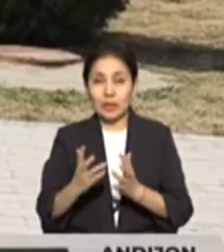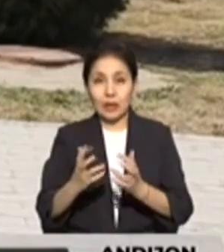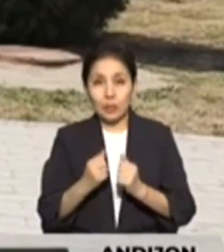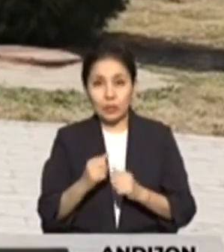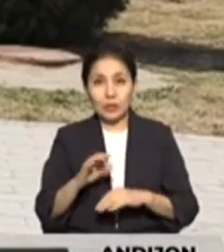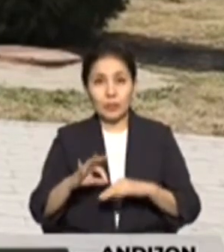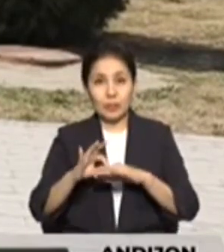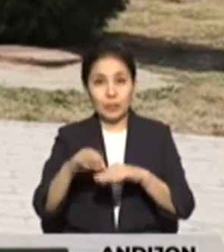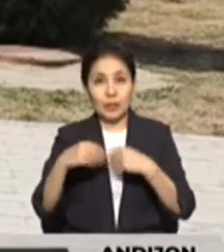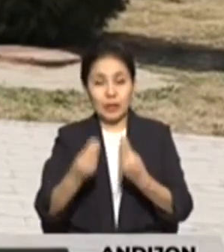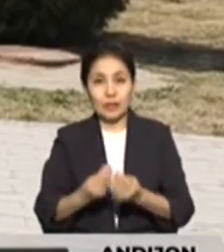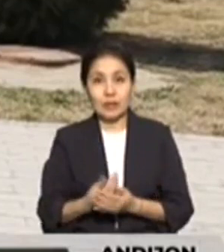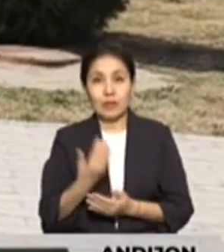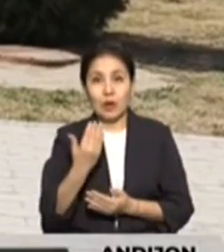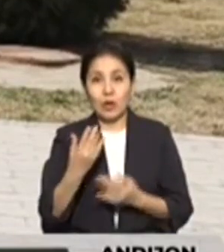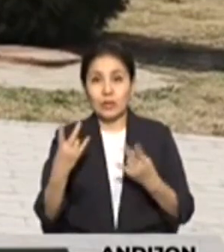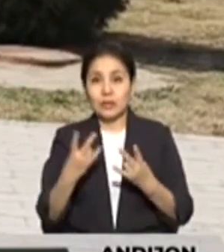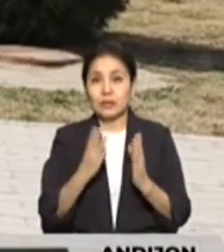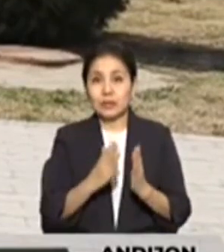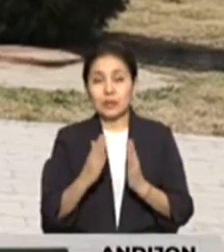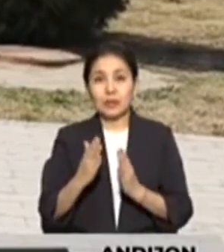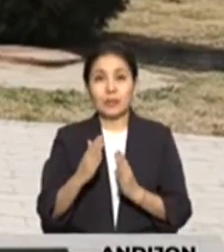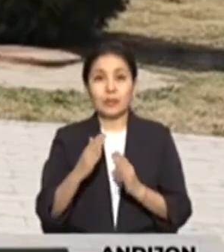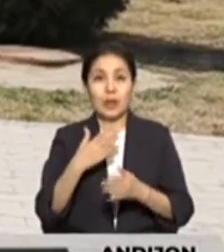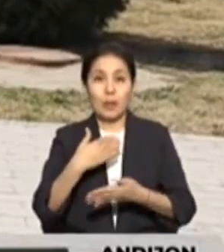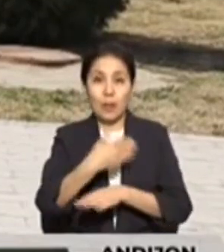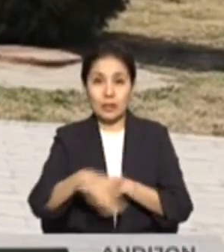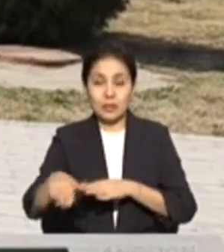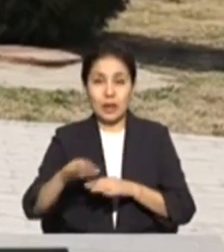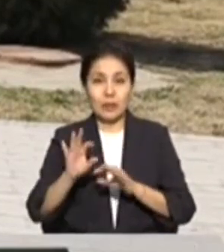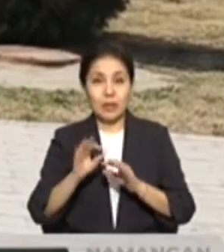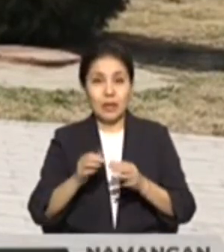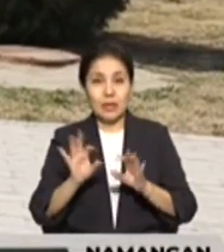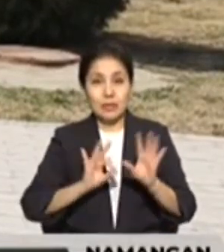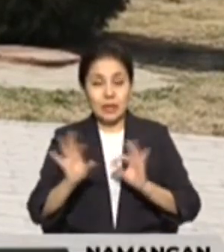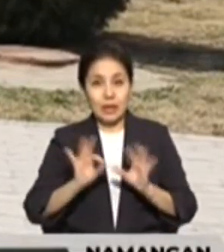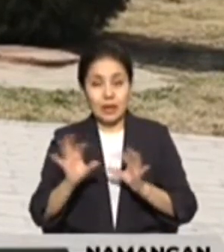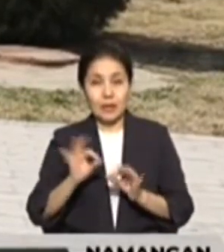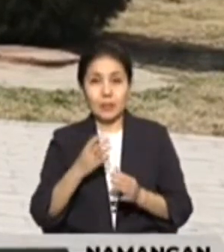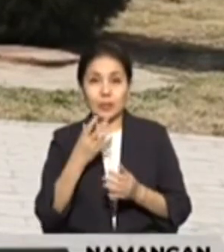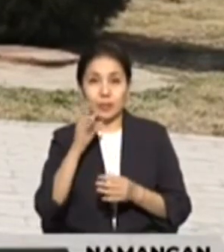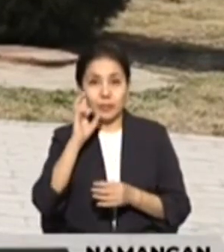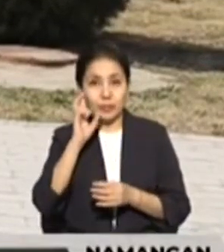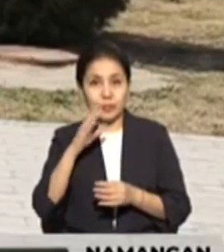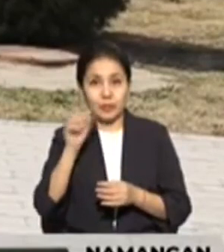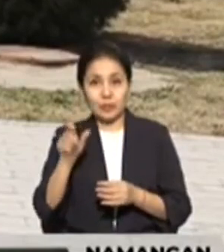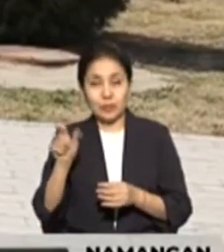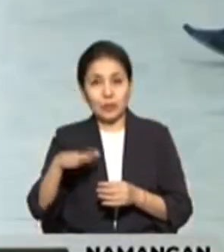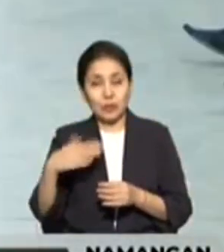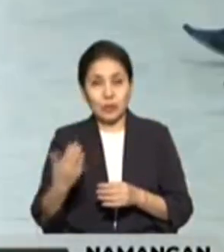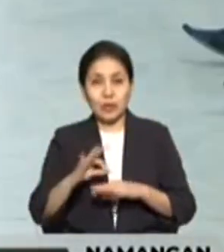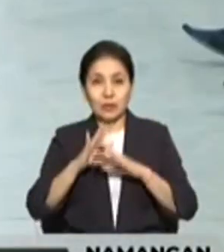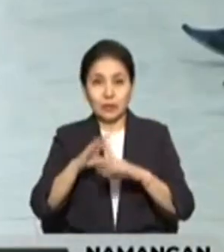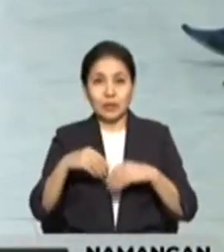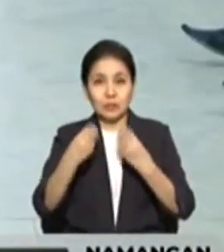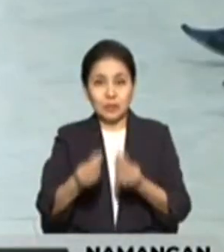olib kelinadi. Ularga tegishli tartibda ishlov berilib, manzillari bo'yicha saralanib kurirlik xodimlari tomonidan yetkazib berilishi